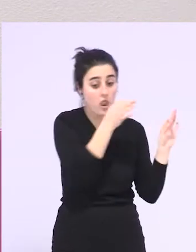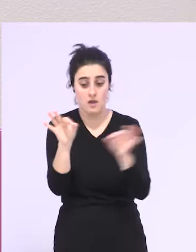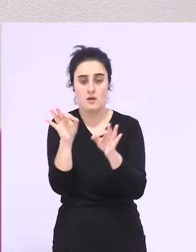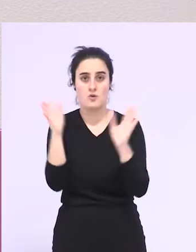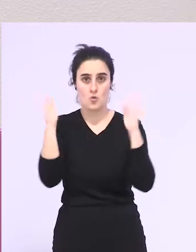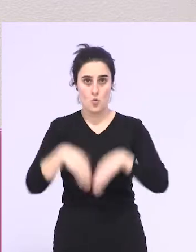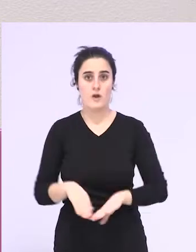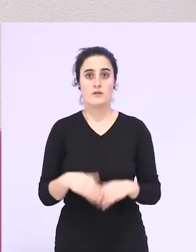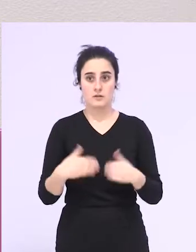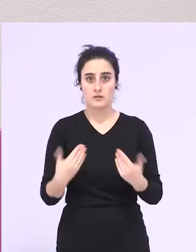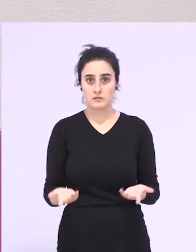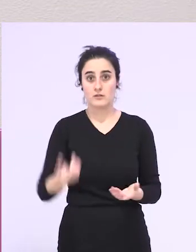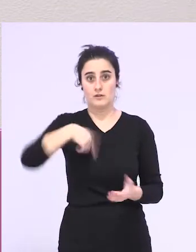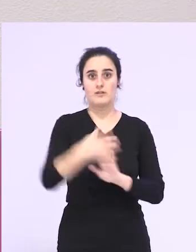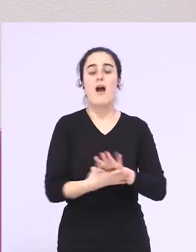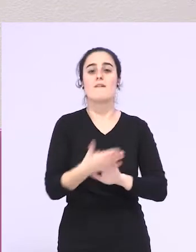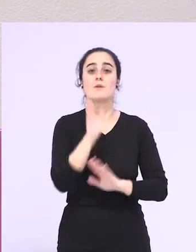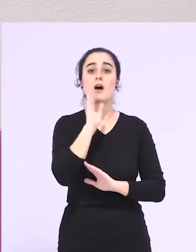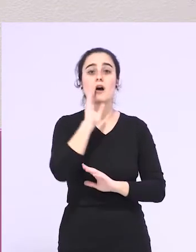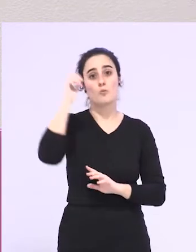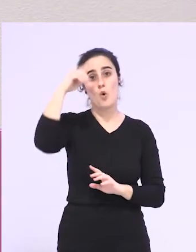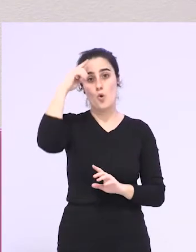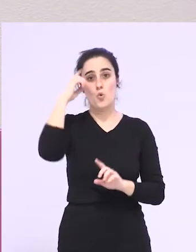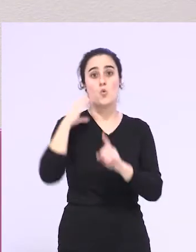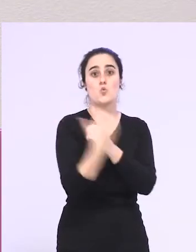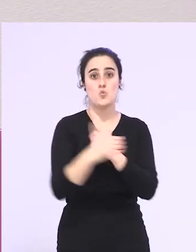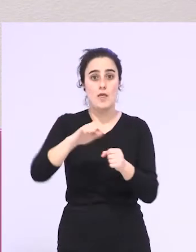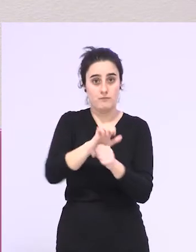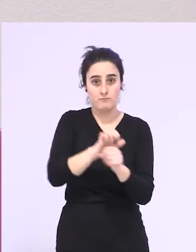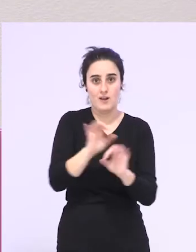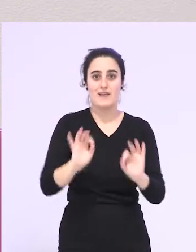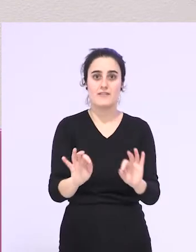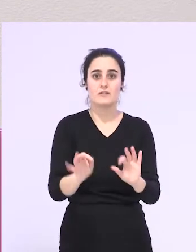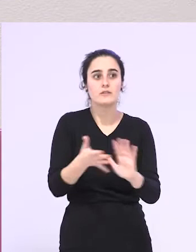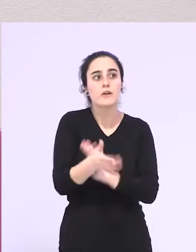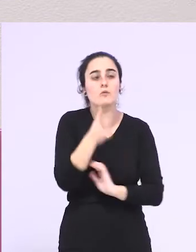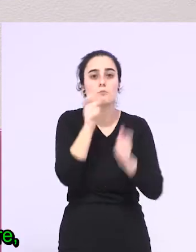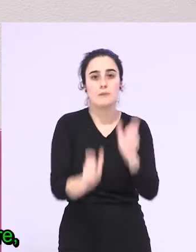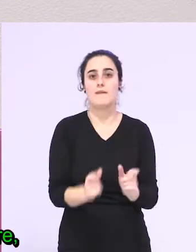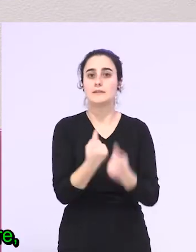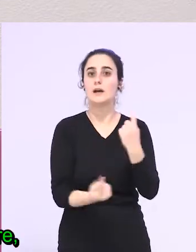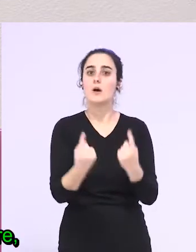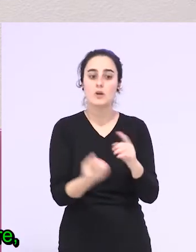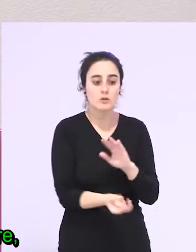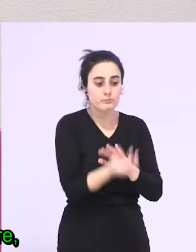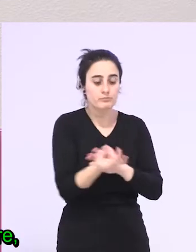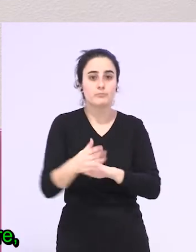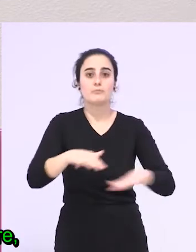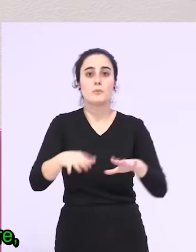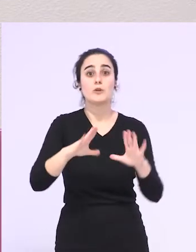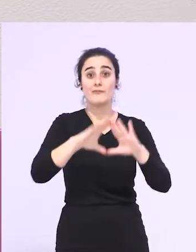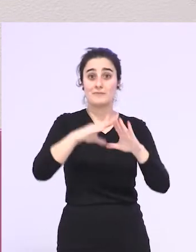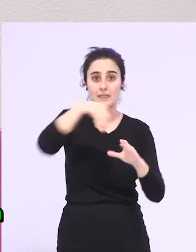diogu, justure, bortxaketaren kultura, ez, askotan, hitz batzuk orokortzen dira horrela mugimendu feministaren